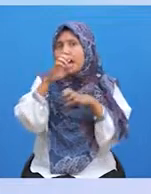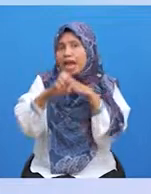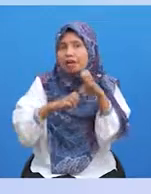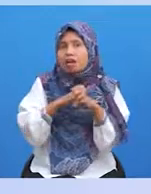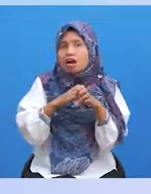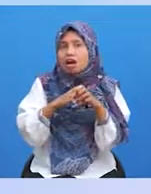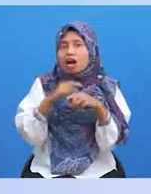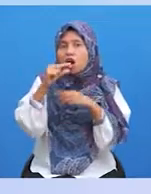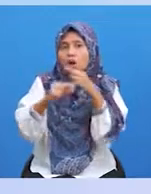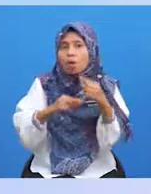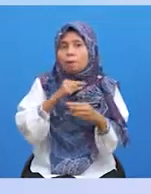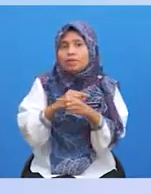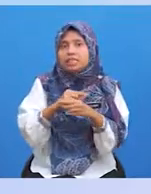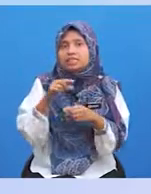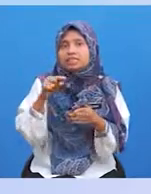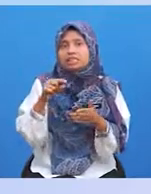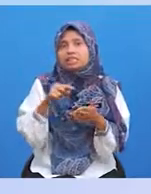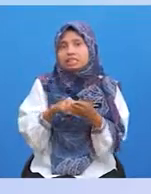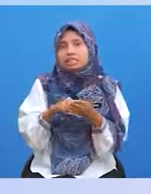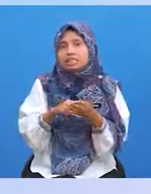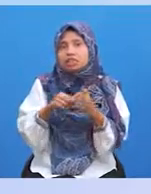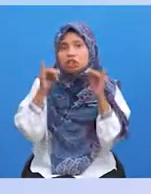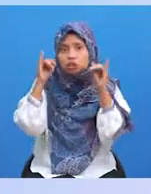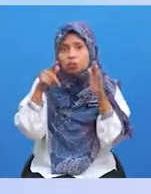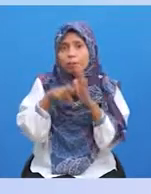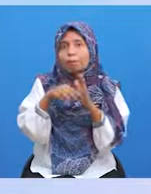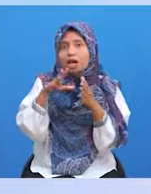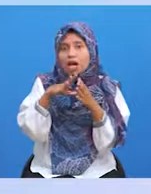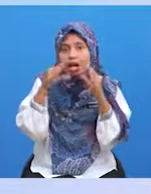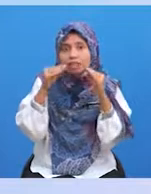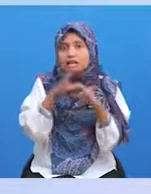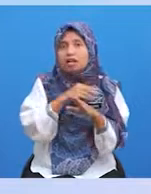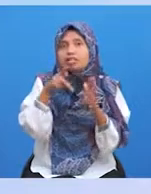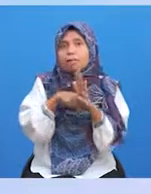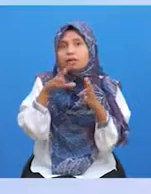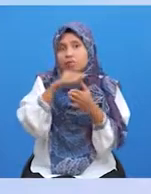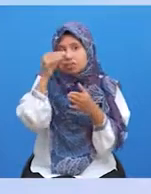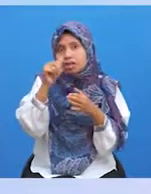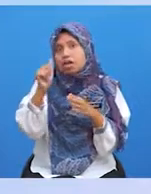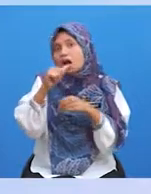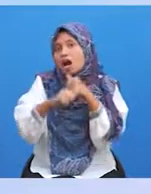ini, isu pengajaran dan pembelajaran abad ke-21,